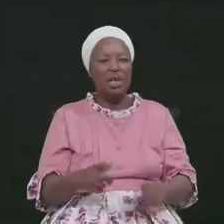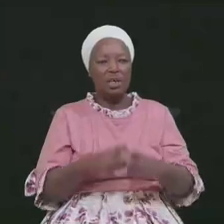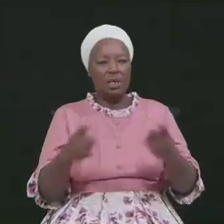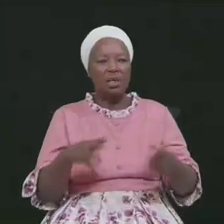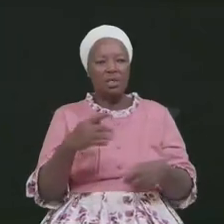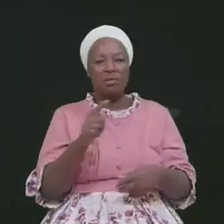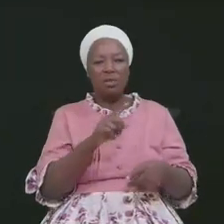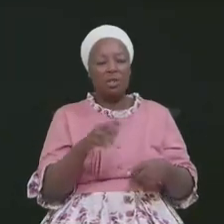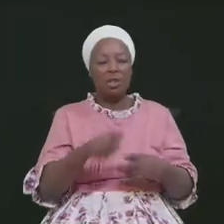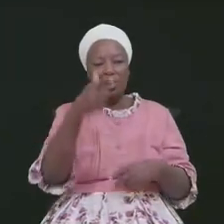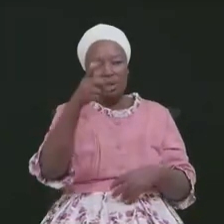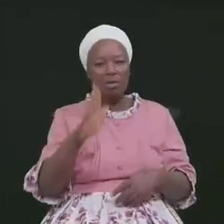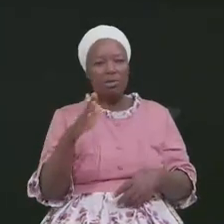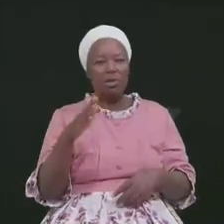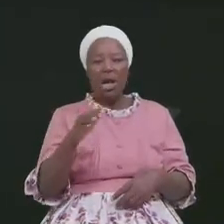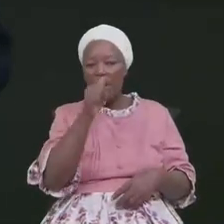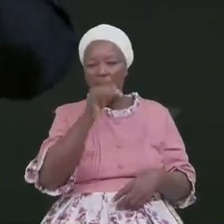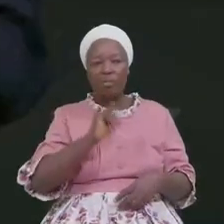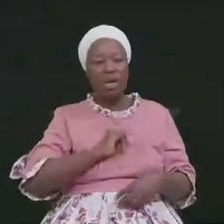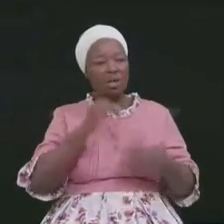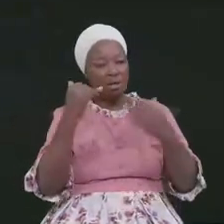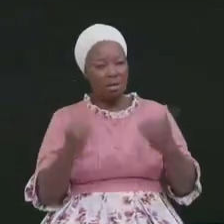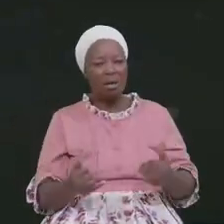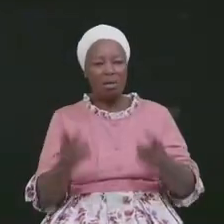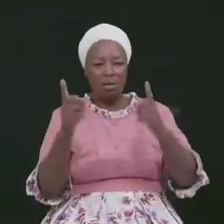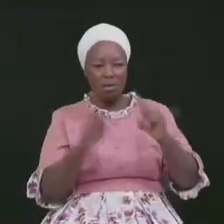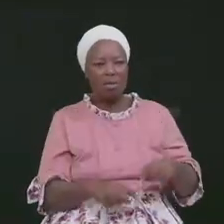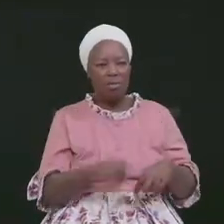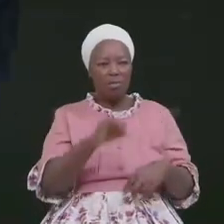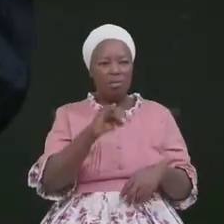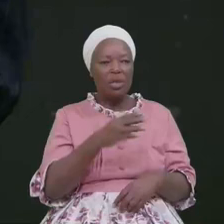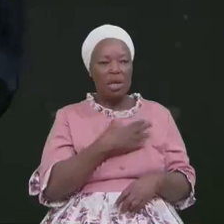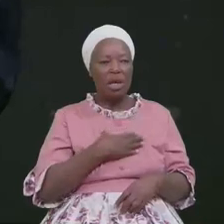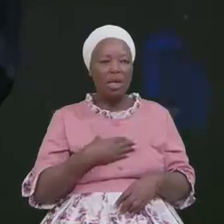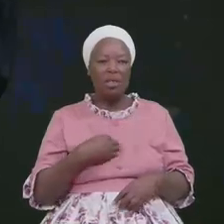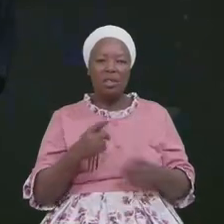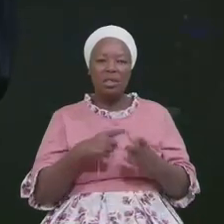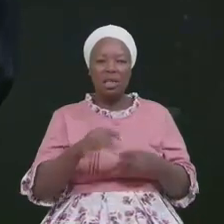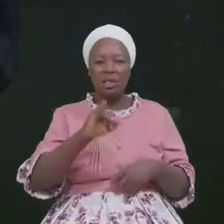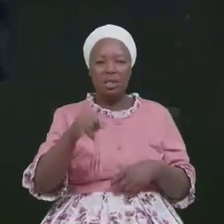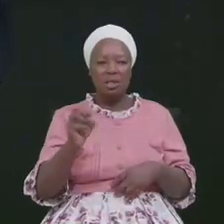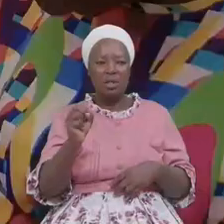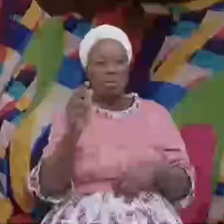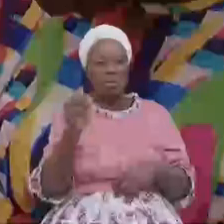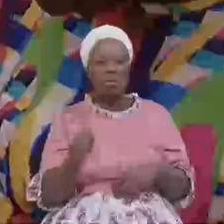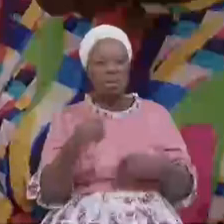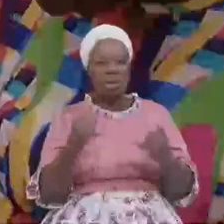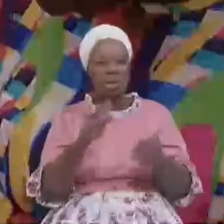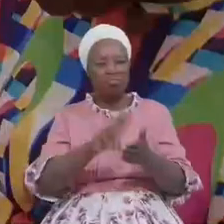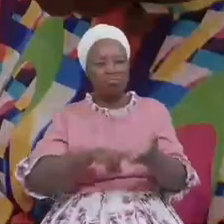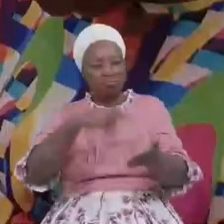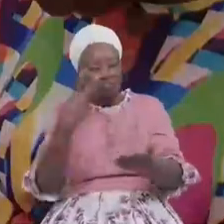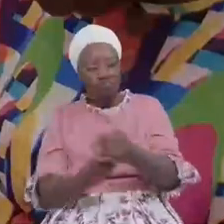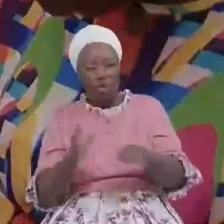j'arrive maintenant. » Josué tomba le visage contre terre, se prosterna et